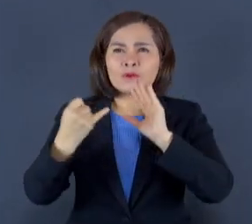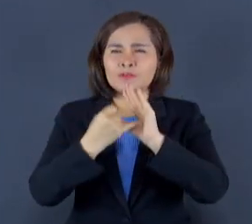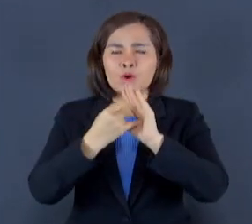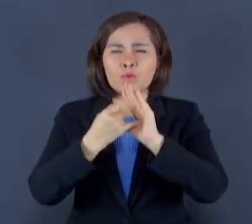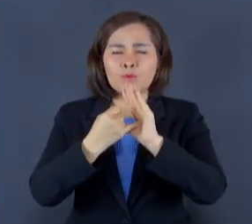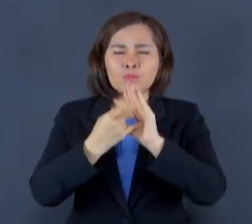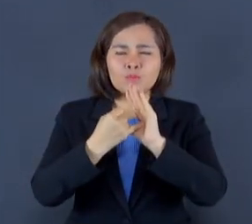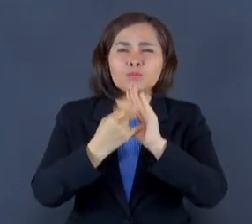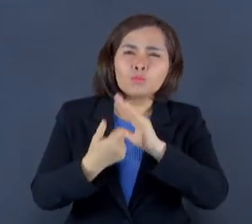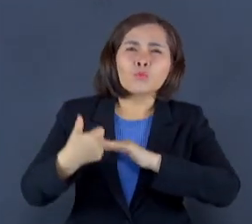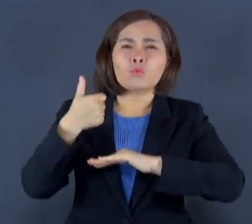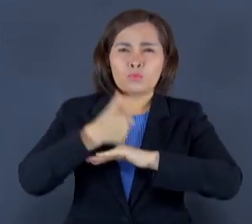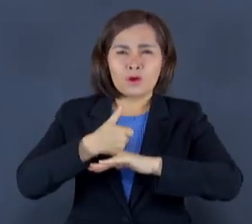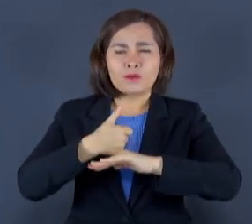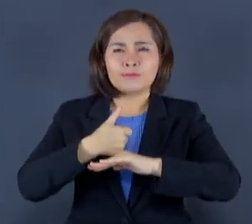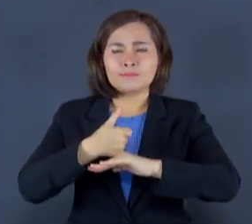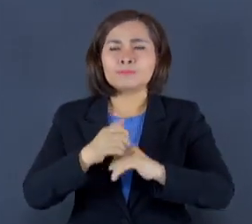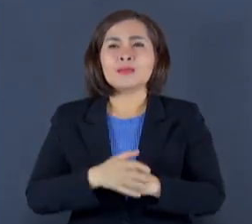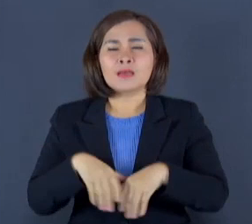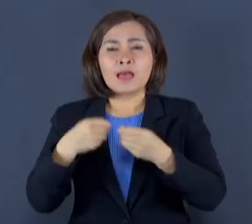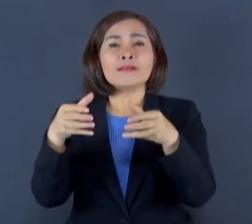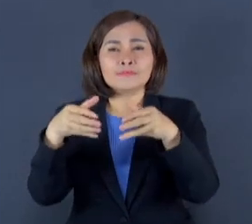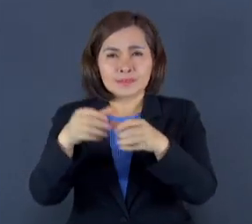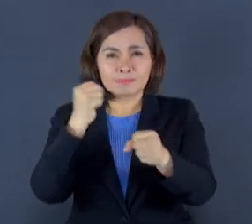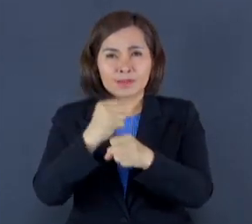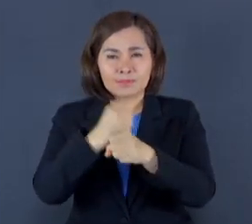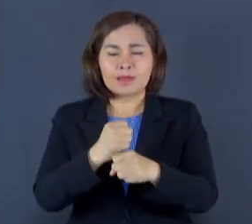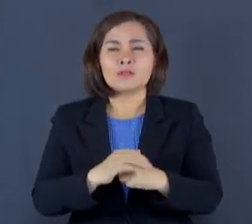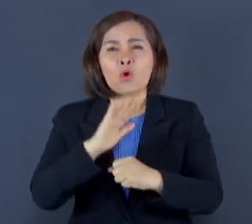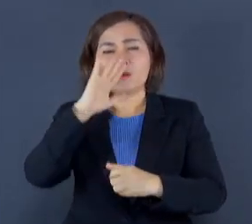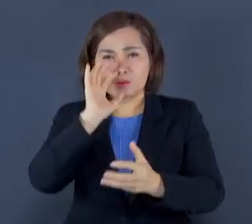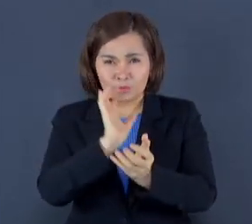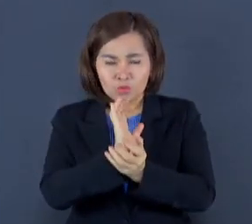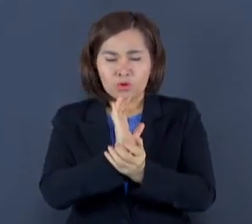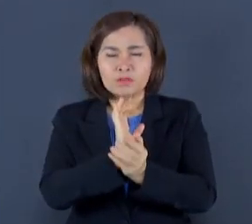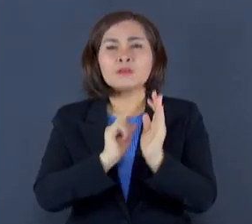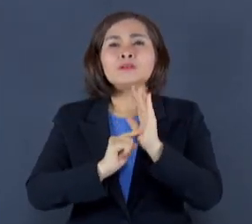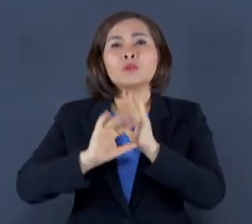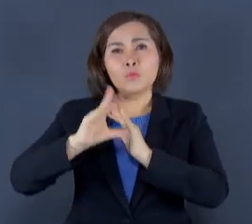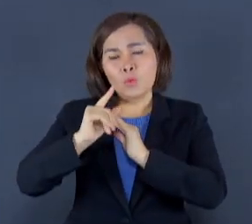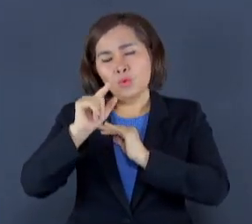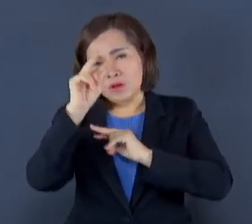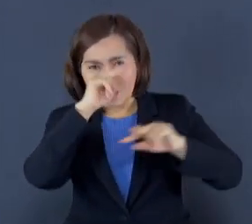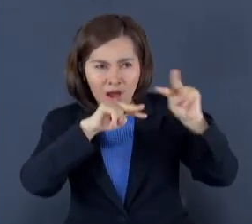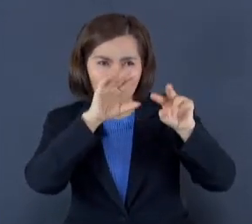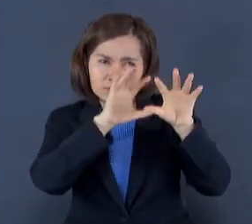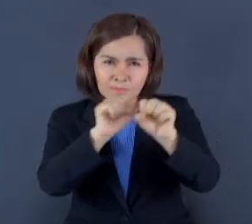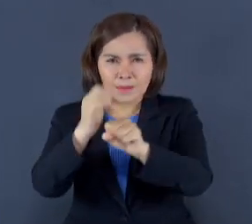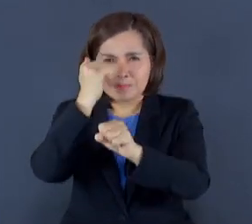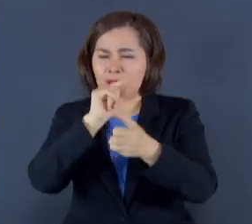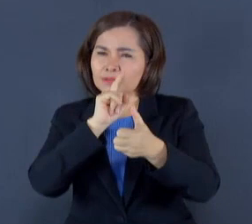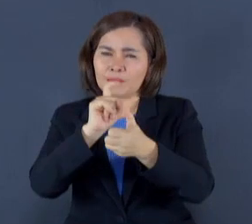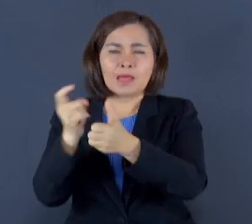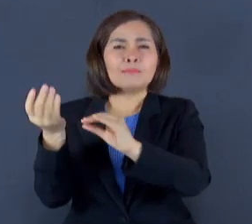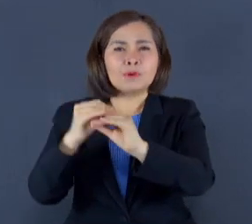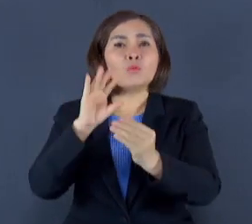จังหวัดชัยภูมิสั่งชุดปราชดากองกำกับการสืบสวนตำรวจภูธรจังหวัดชัยภูมิติดตามแก๊งนี้มาสอบสวนแล้วก็เ